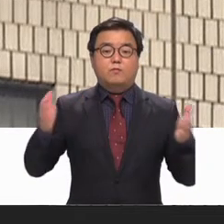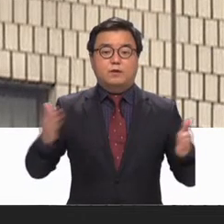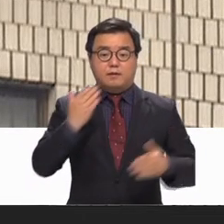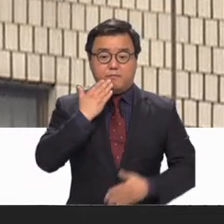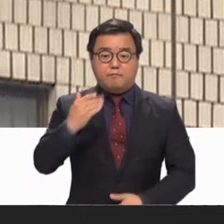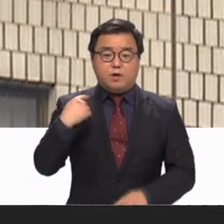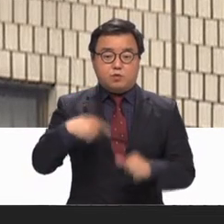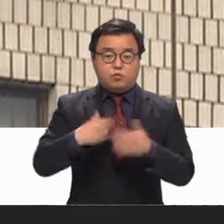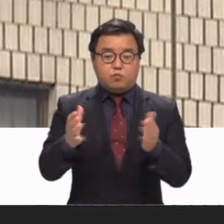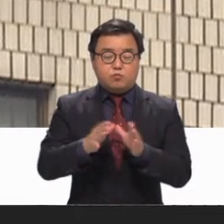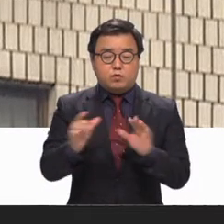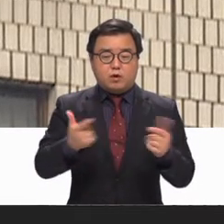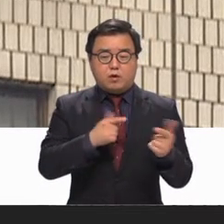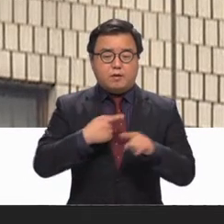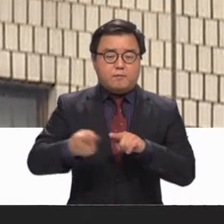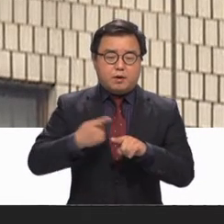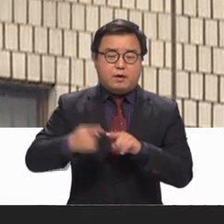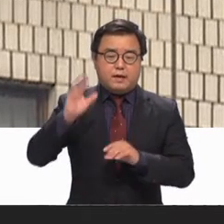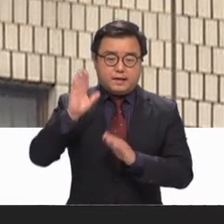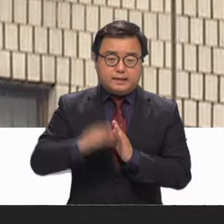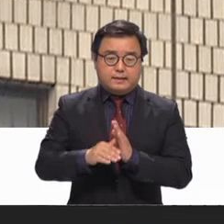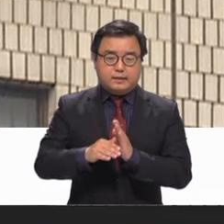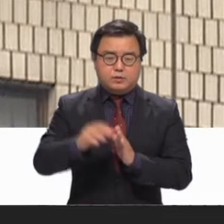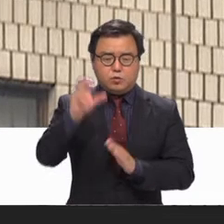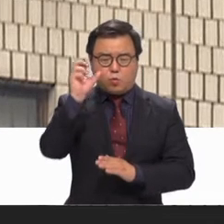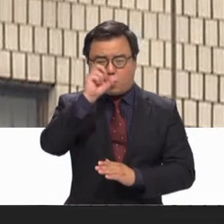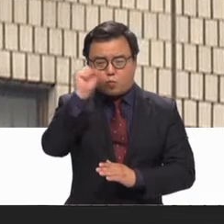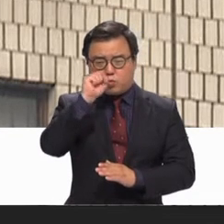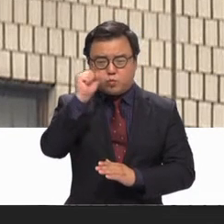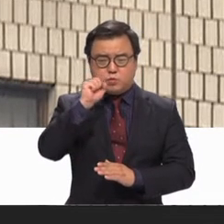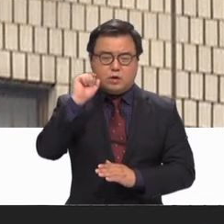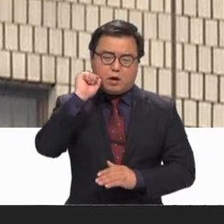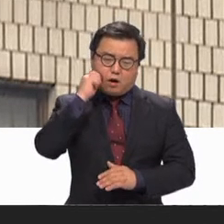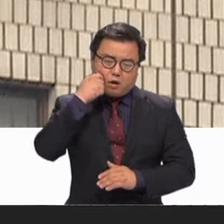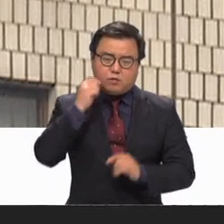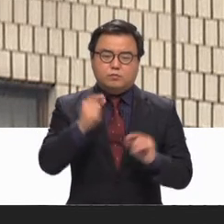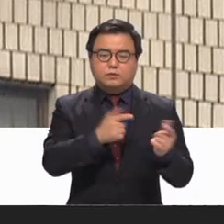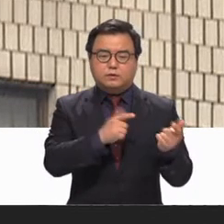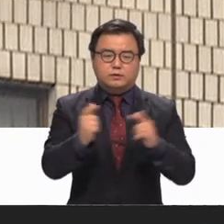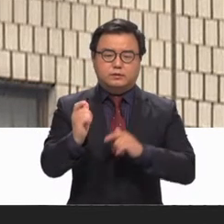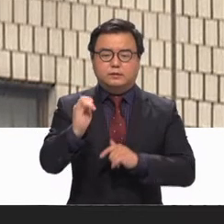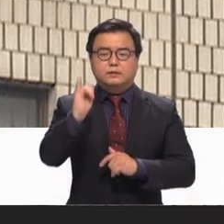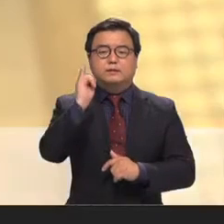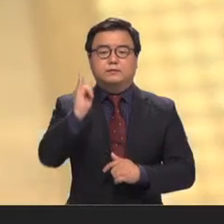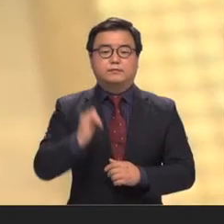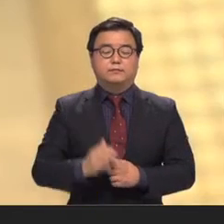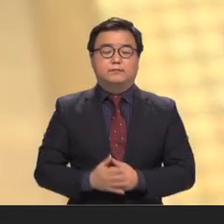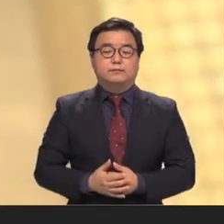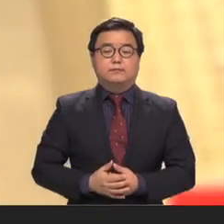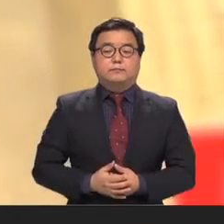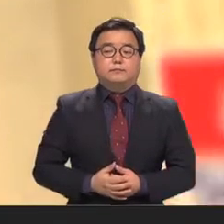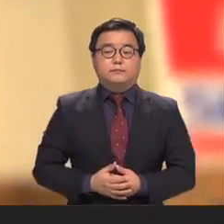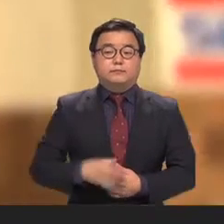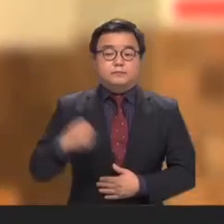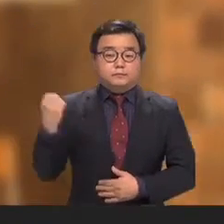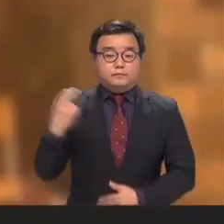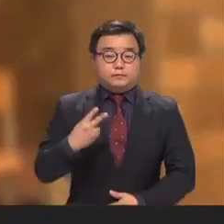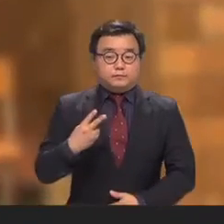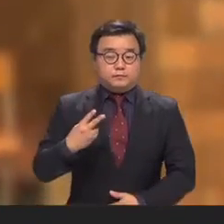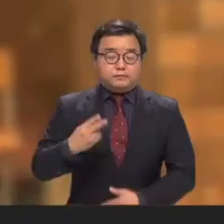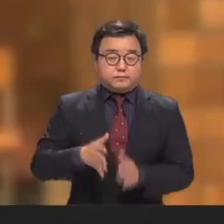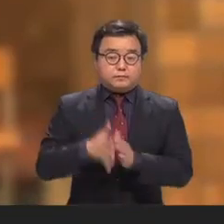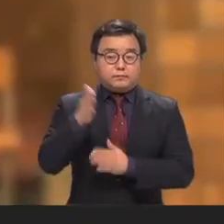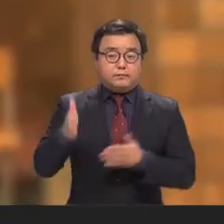# 반공 좋구나 누군가 또 원래 시도교육청